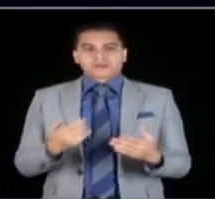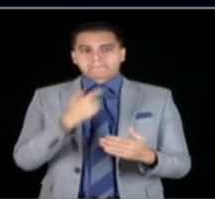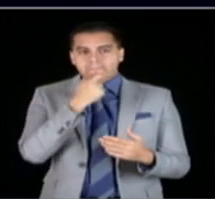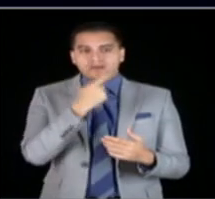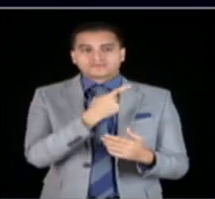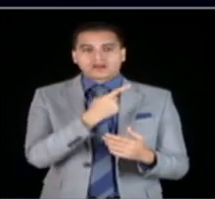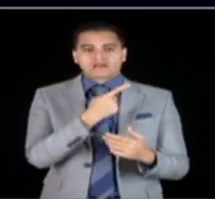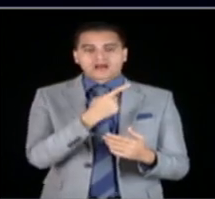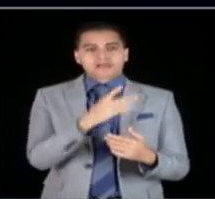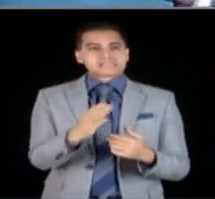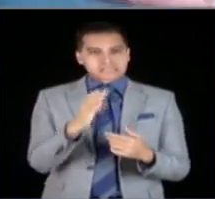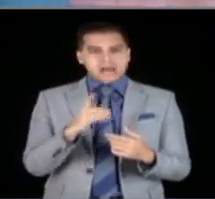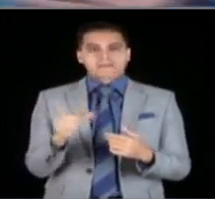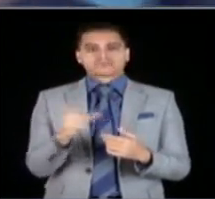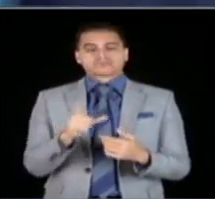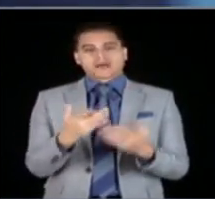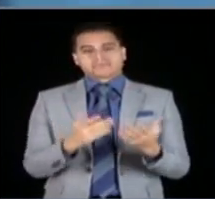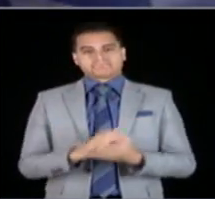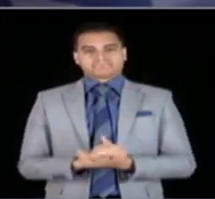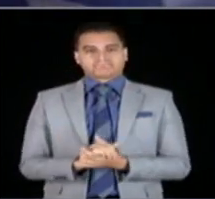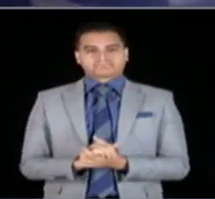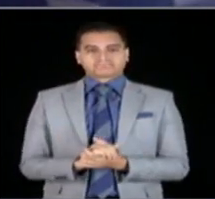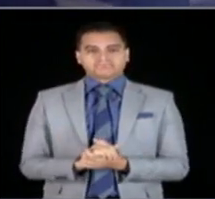بريطانيا إجابة صحيحة.